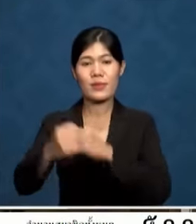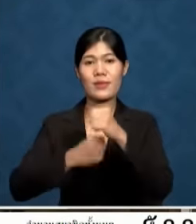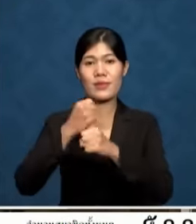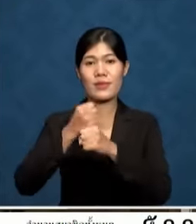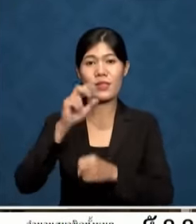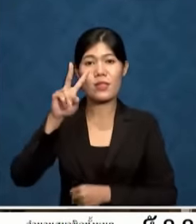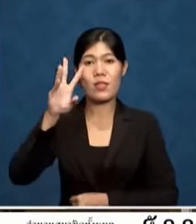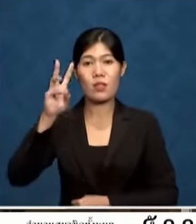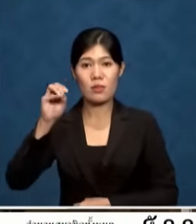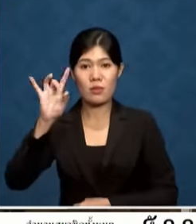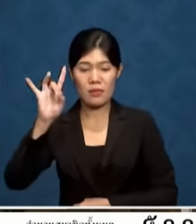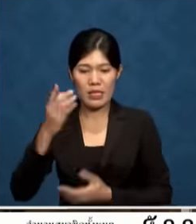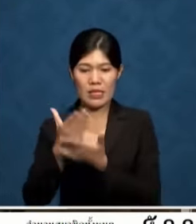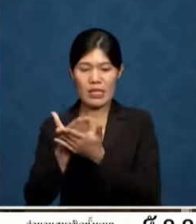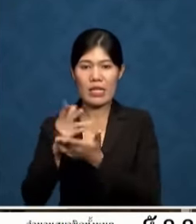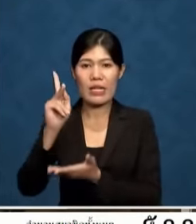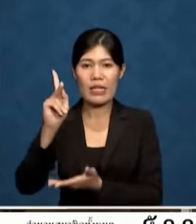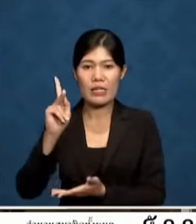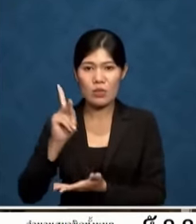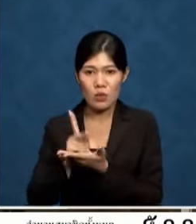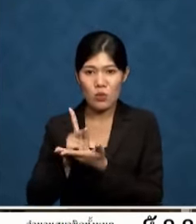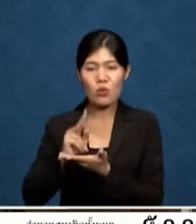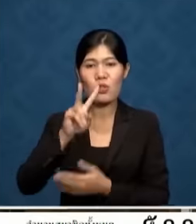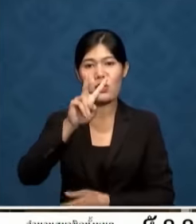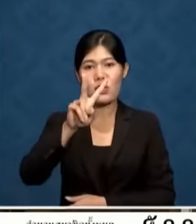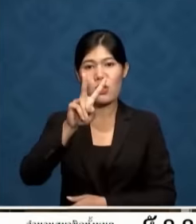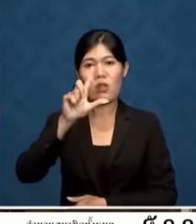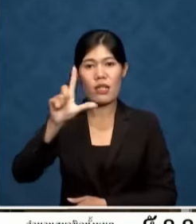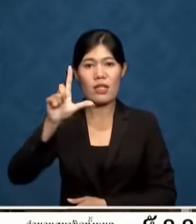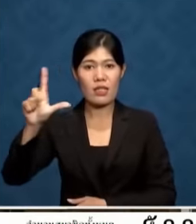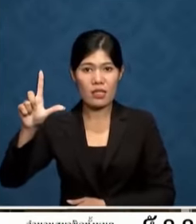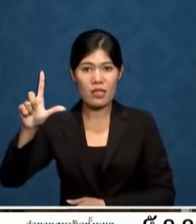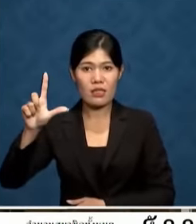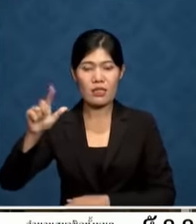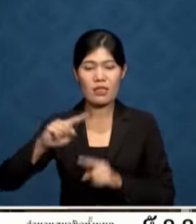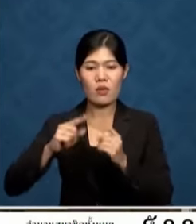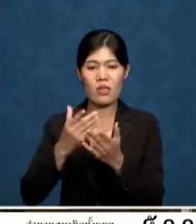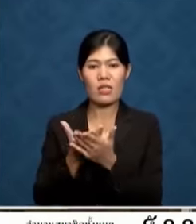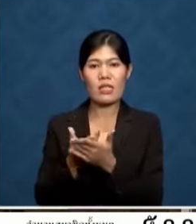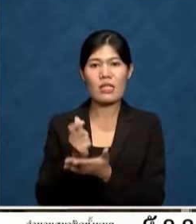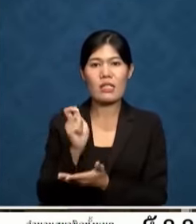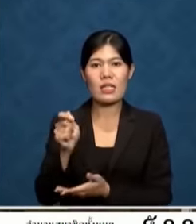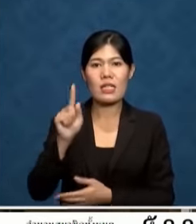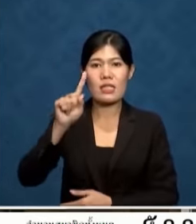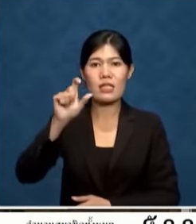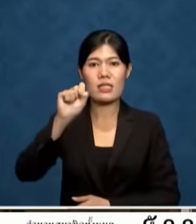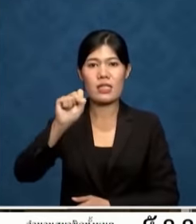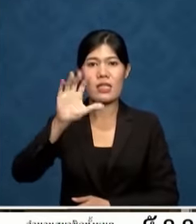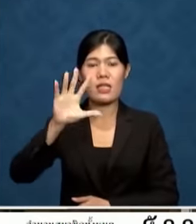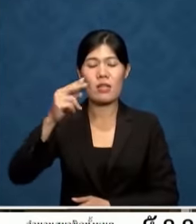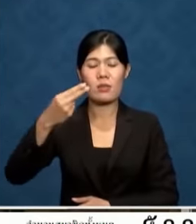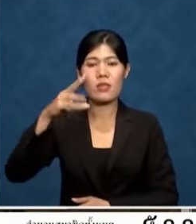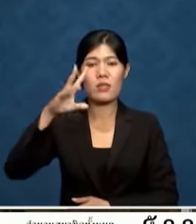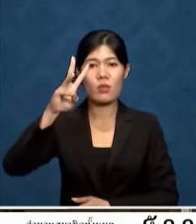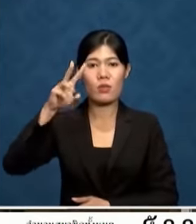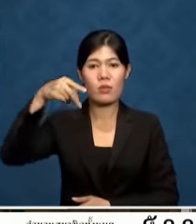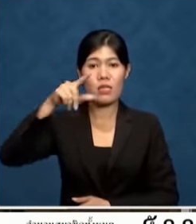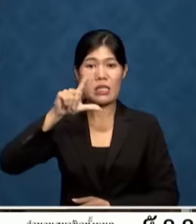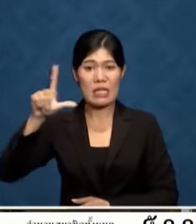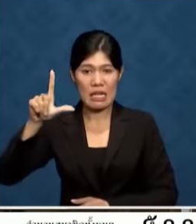68ตั้งงบใช้หนี้เงินต้นไว้แค่ 15,000ล้านบาทไม่ถึง 10%ของหนี้ที่